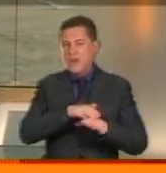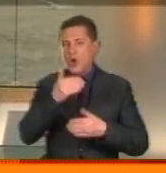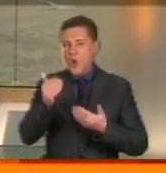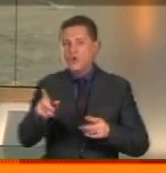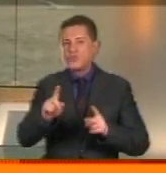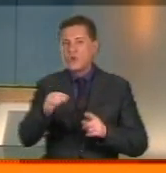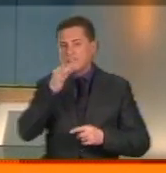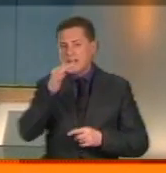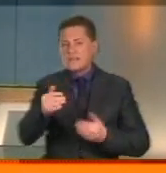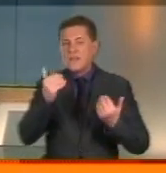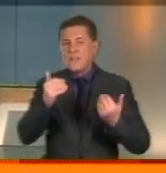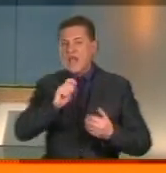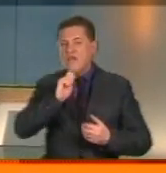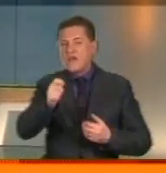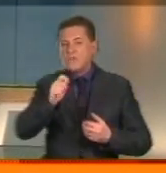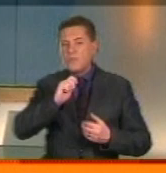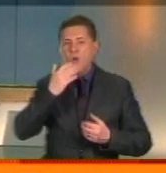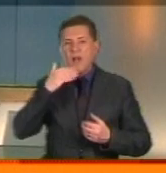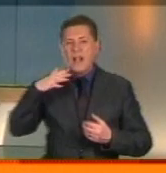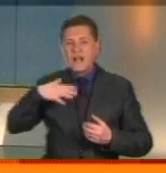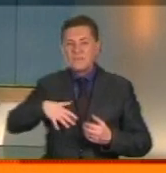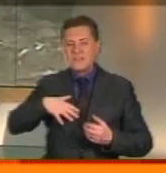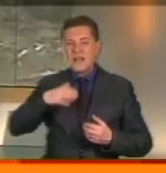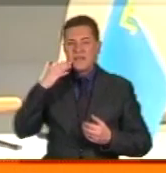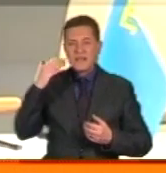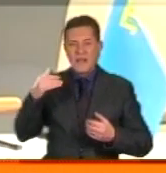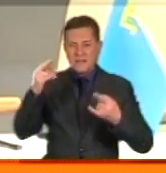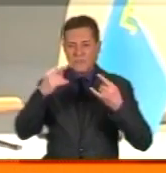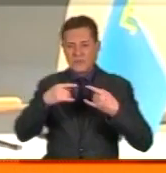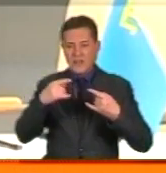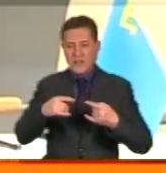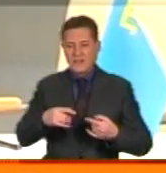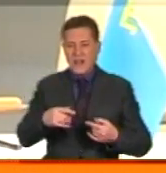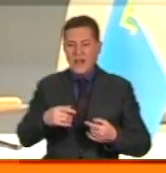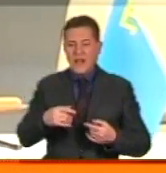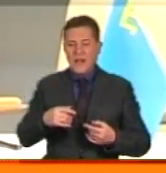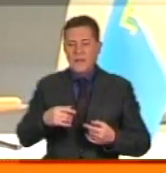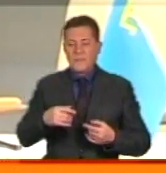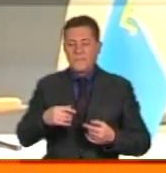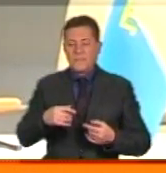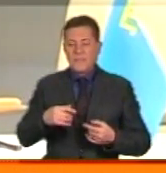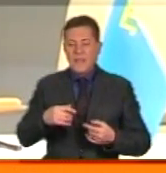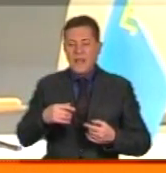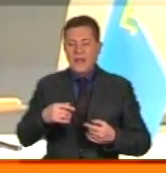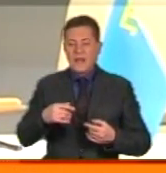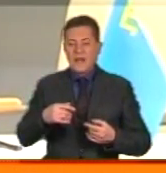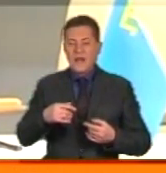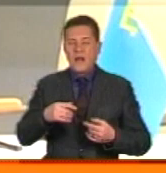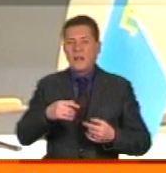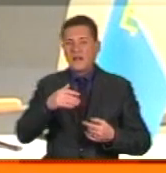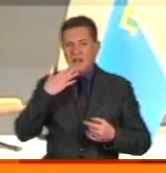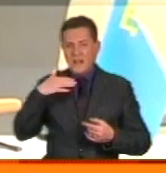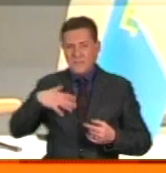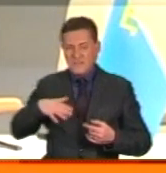сказав нині в інтерв'ю кримсько-татарському телеканалові АТР. Відстражаючихся кримських татар і готуючихся к